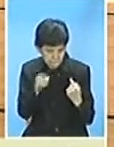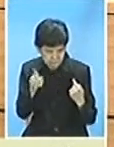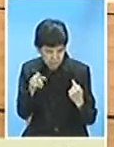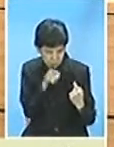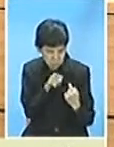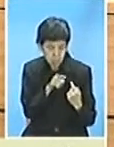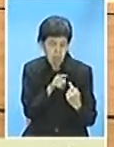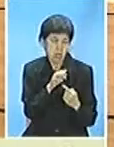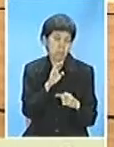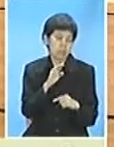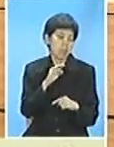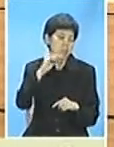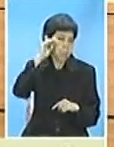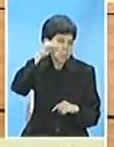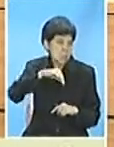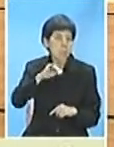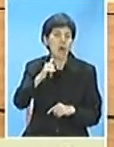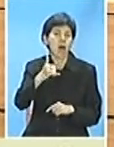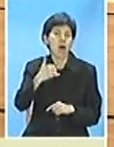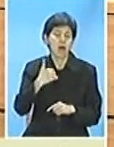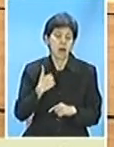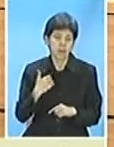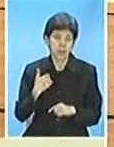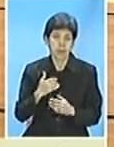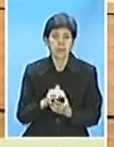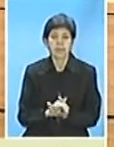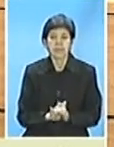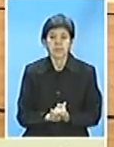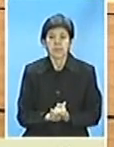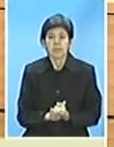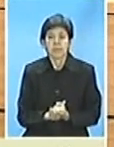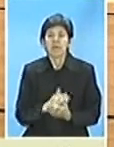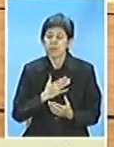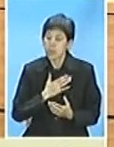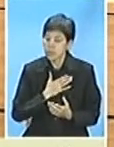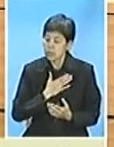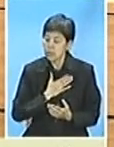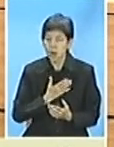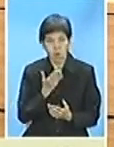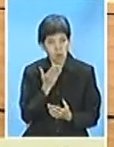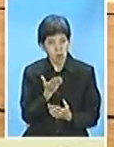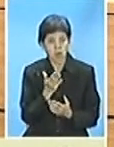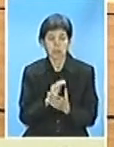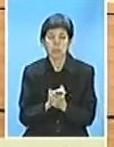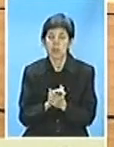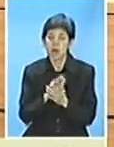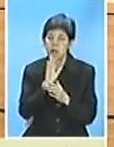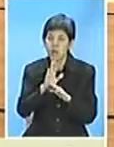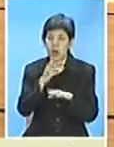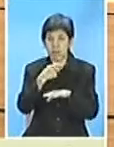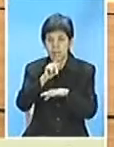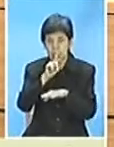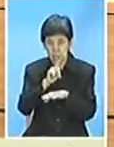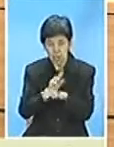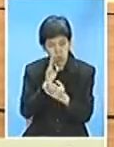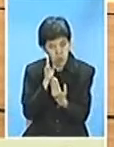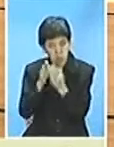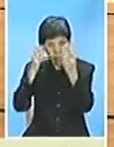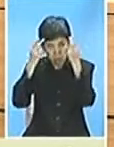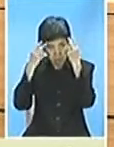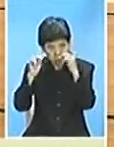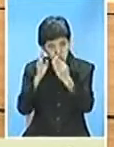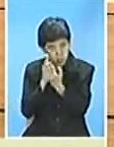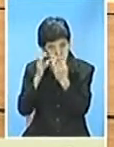าจจะเป็นการทุจริตคอร์รัปชันดังนั้นท่านจึงขออนุญาตเรียนท่านประธานสภาผ่านไปยังท่านน